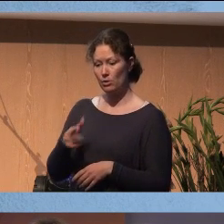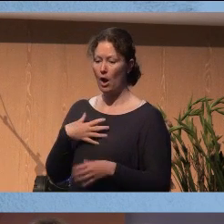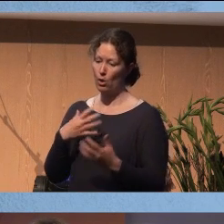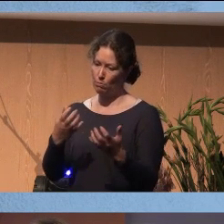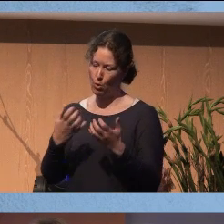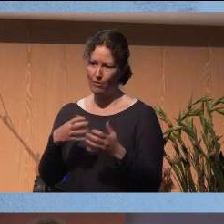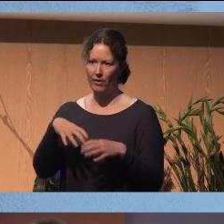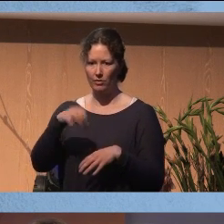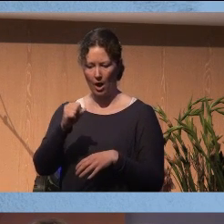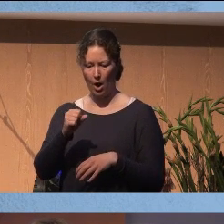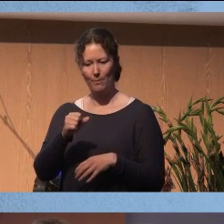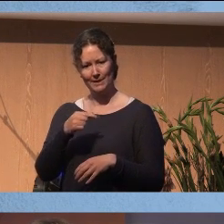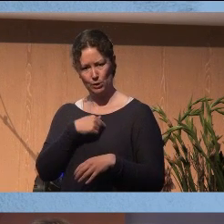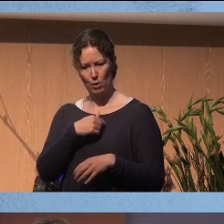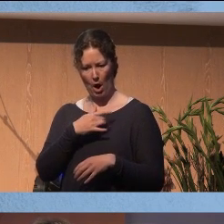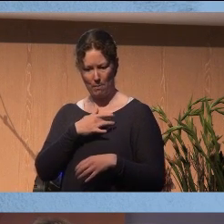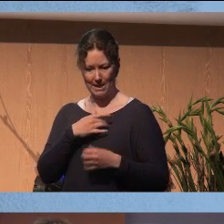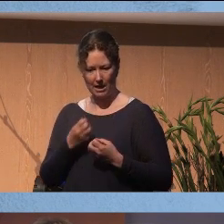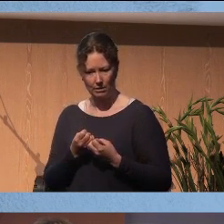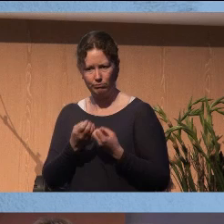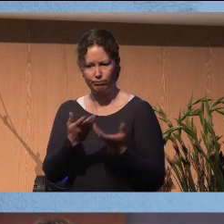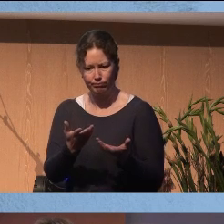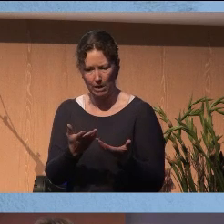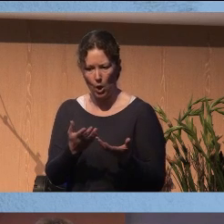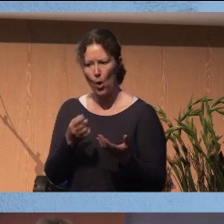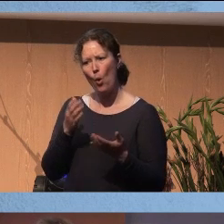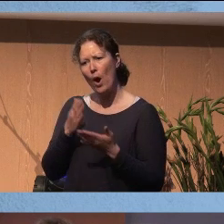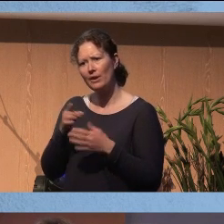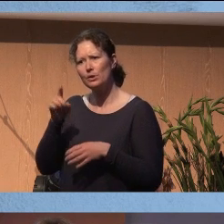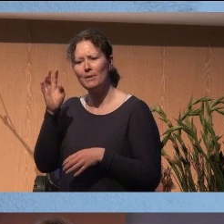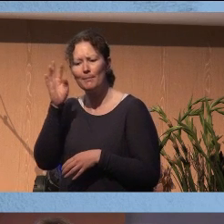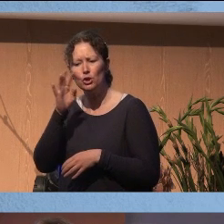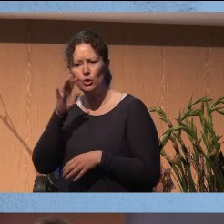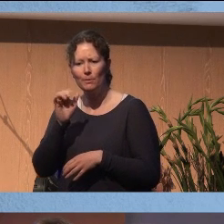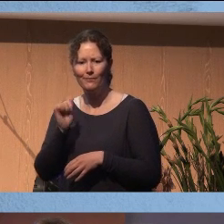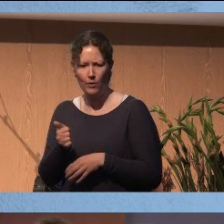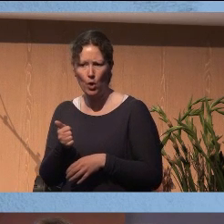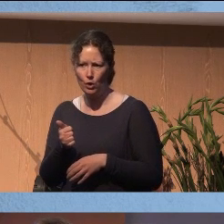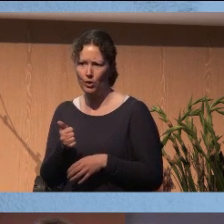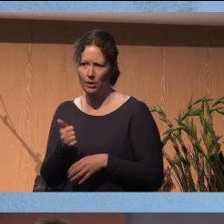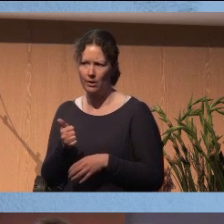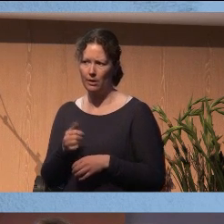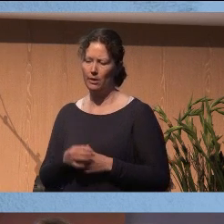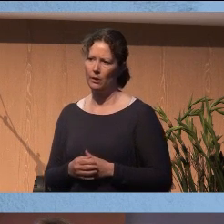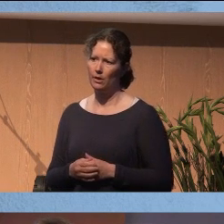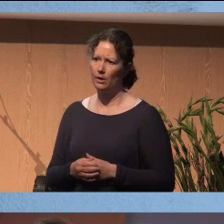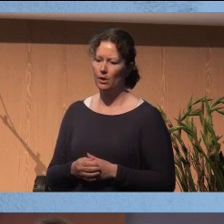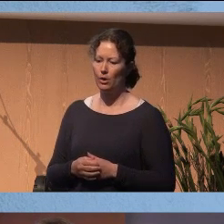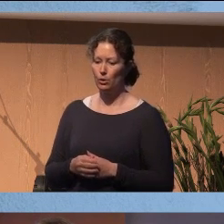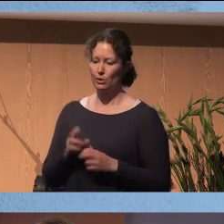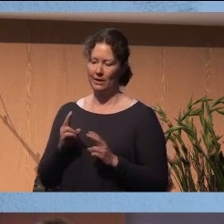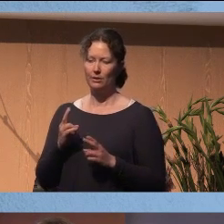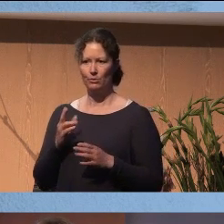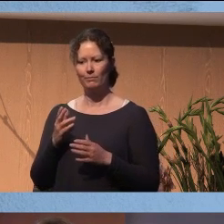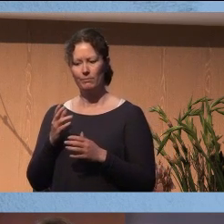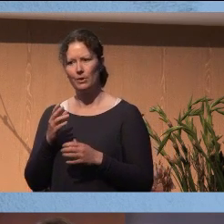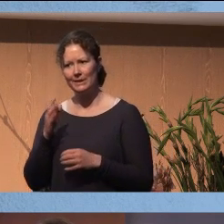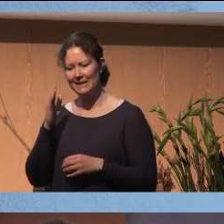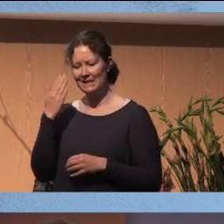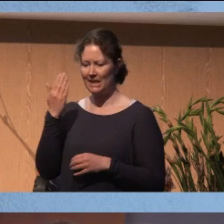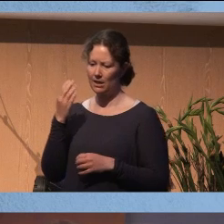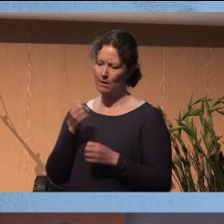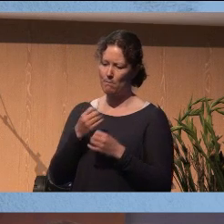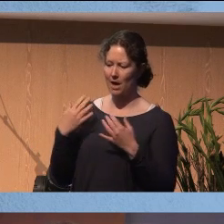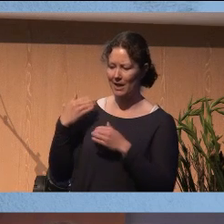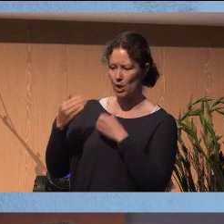opp det du har på hjertet, og ikke minst det du bekymret for. Så det en kjensgjerning at mange kronikere